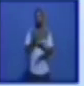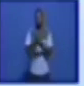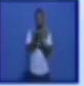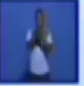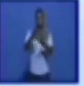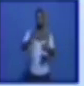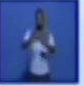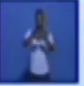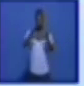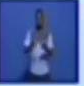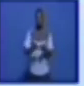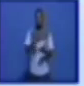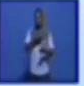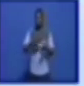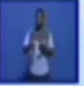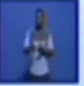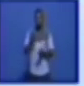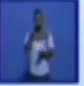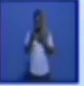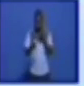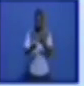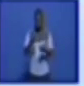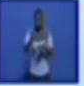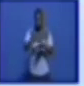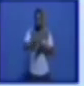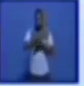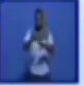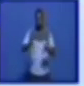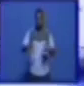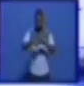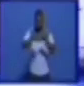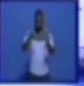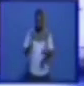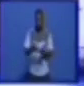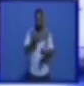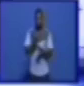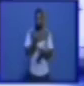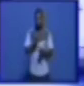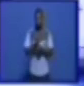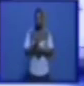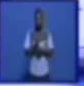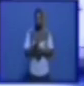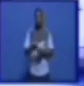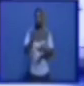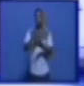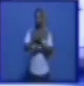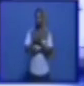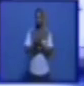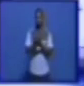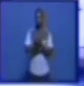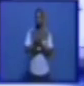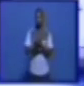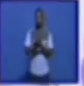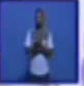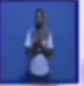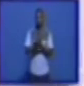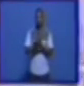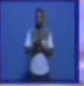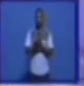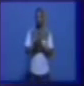donc une visite sur les infrastructures, le résumé de la tournée avec Nongba Kouda et Zalissa Sanfo.